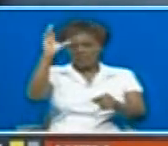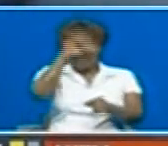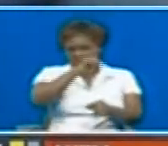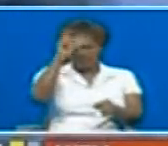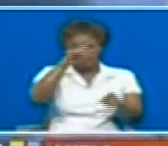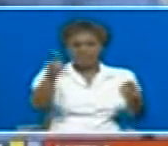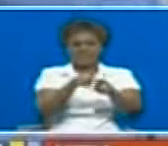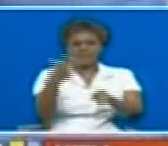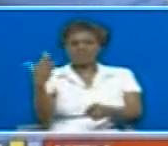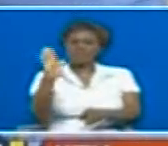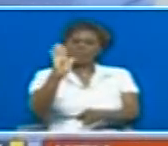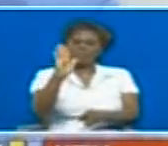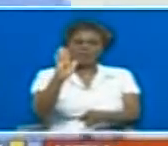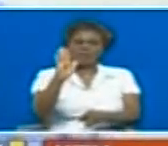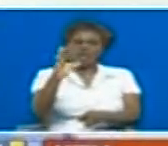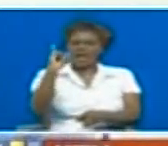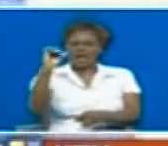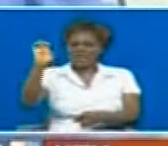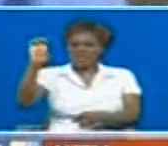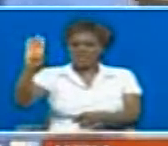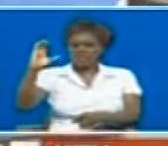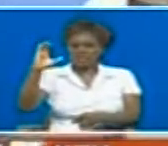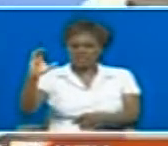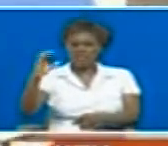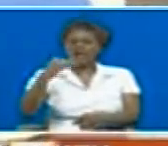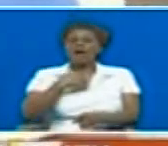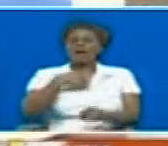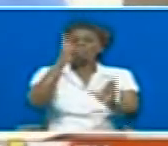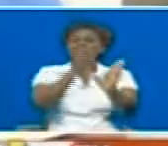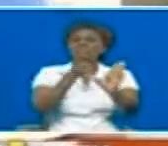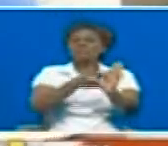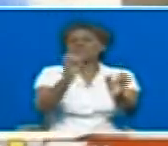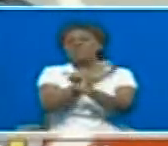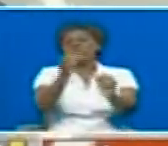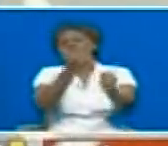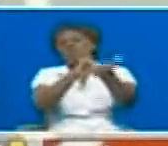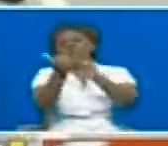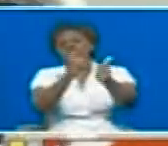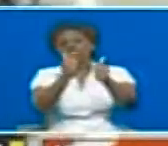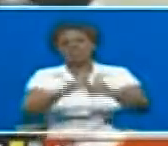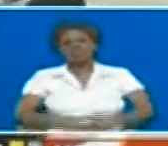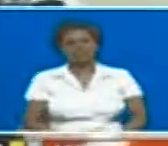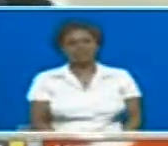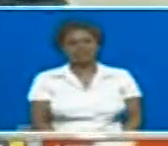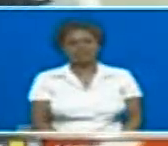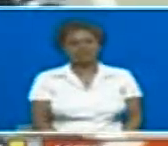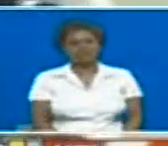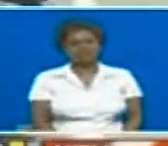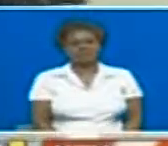hapa na stakabadhi zake, lakini maafisa wa IEBC hawakumpa cheti cha kushiriki kwenye kinyang'anyiro hicho.